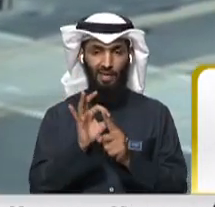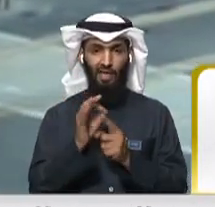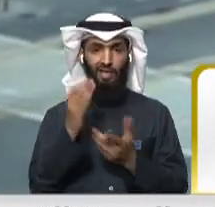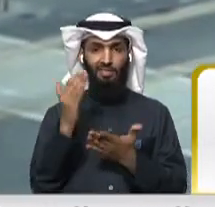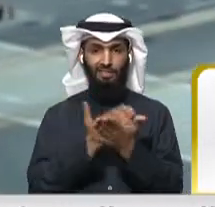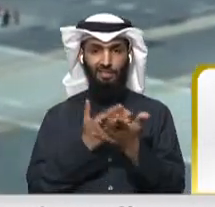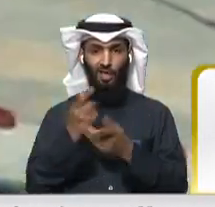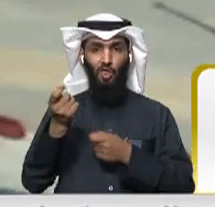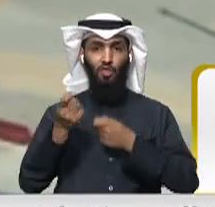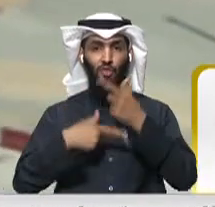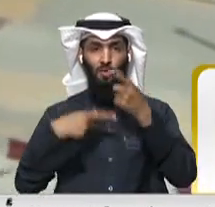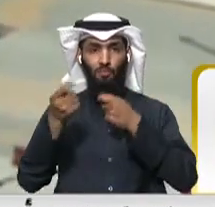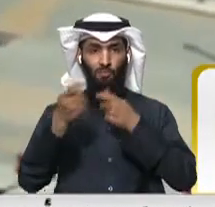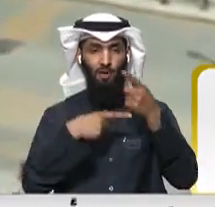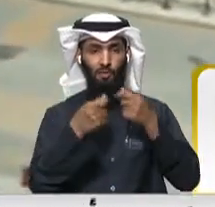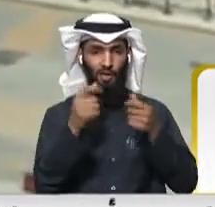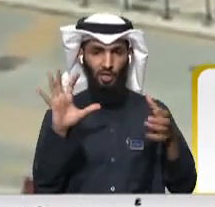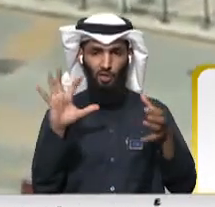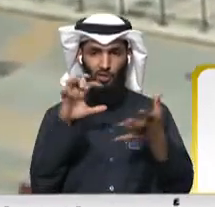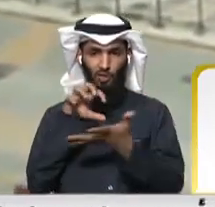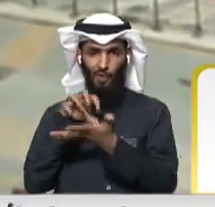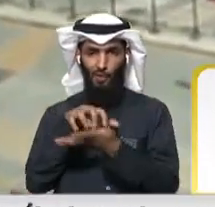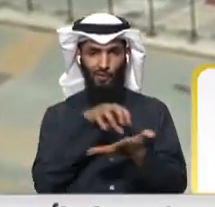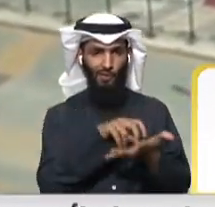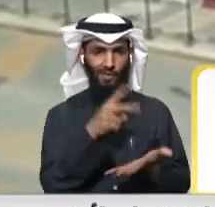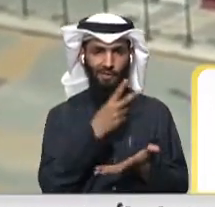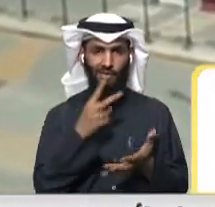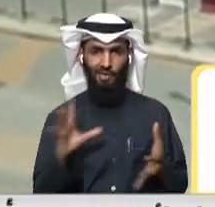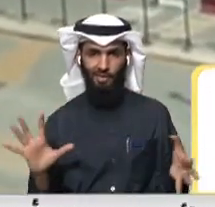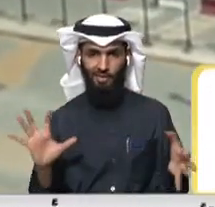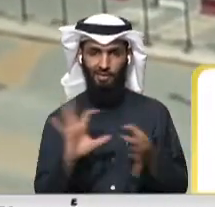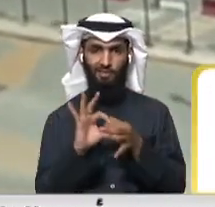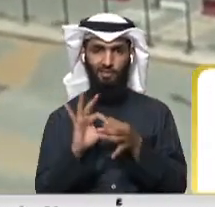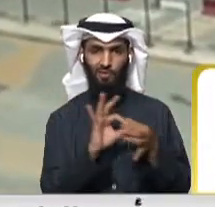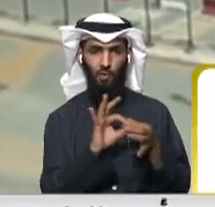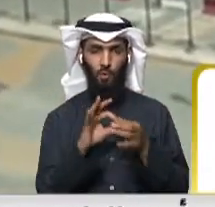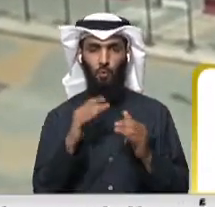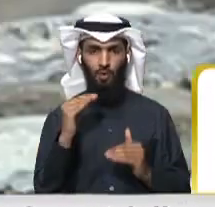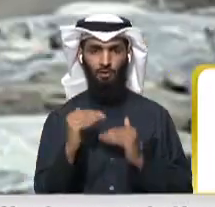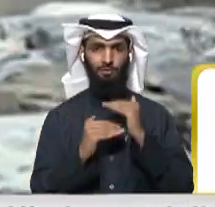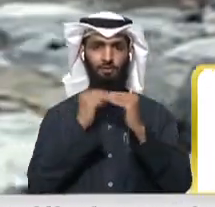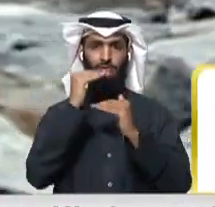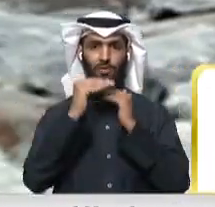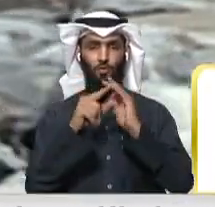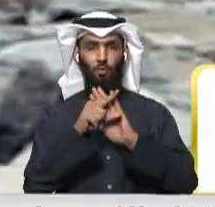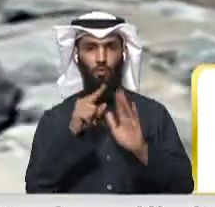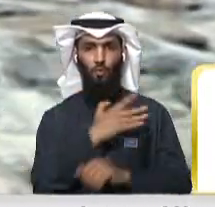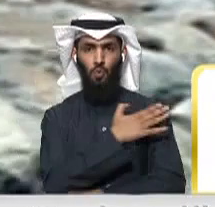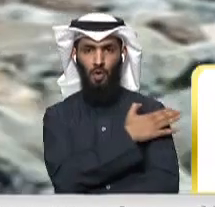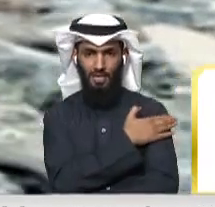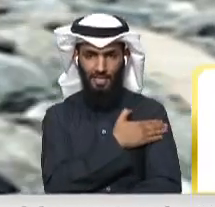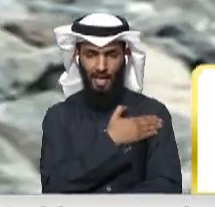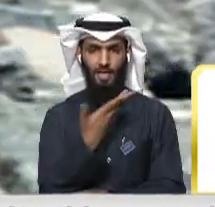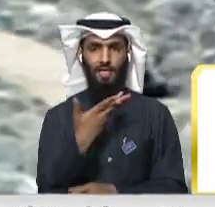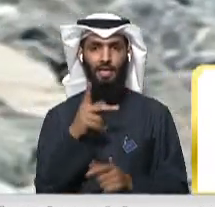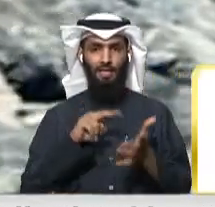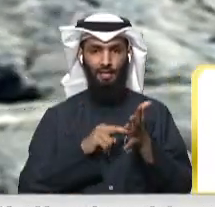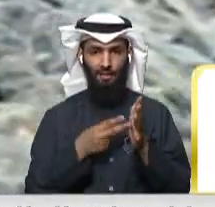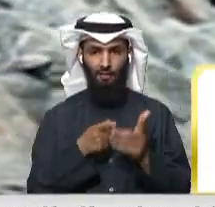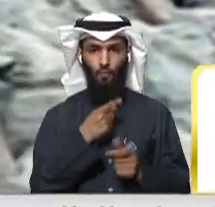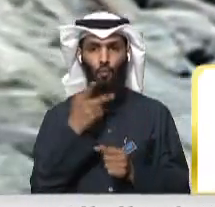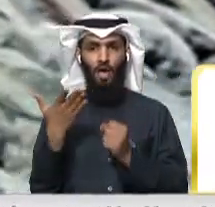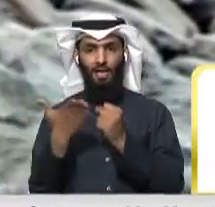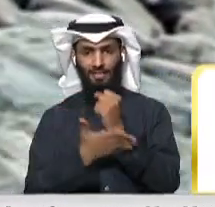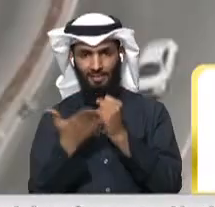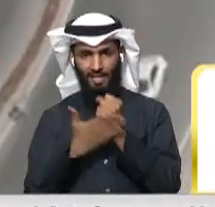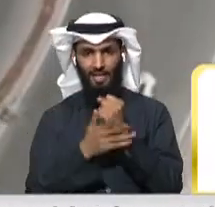بين البلدين الشقيقين وشؤون الخدمه المدنيه والتنميه الاداريه وفي المجالات الزراعيه المختلفه